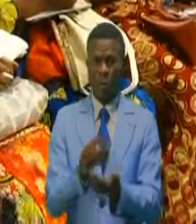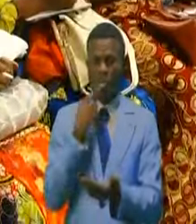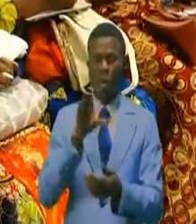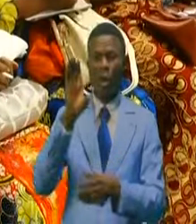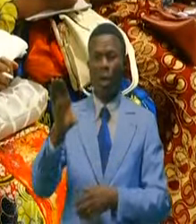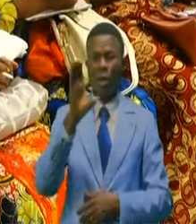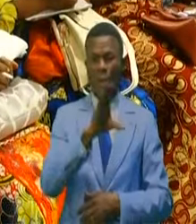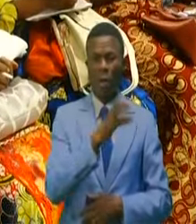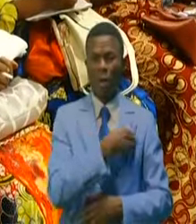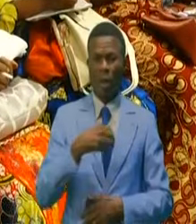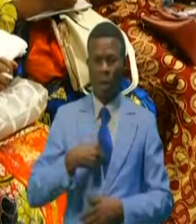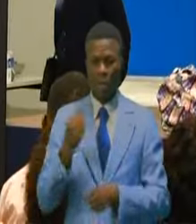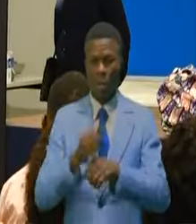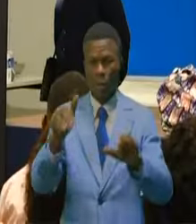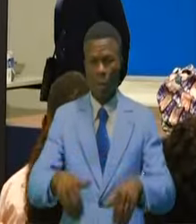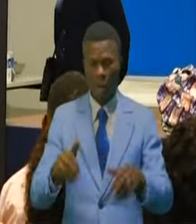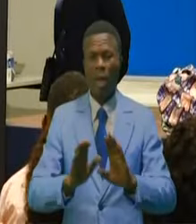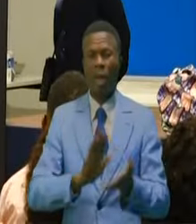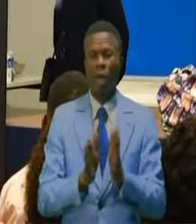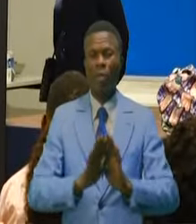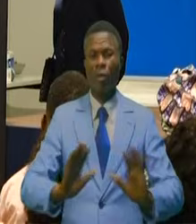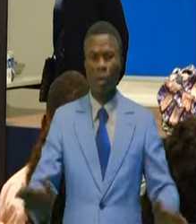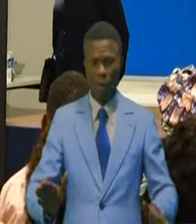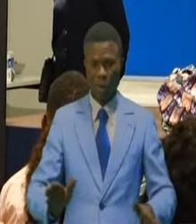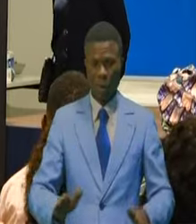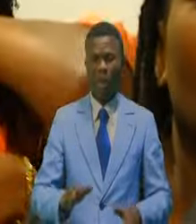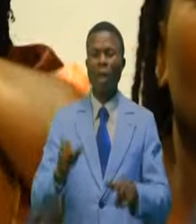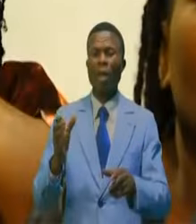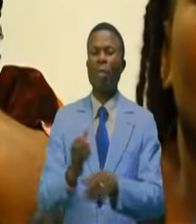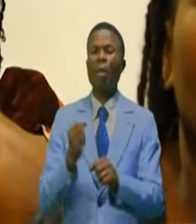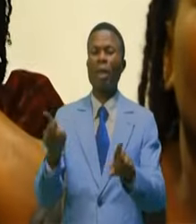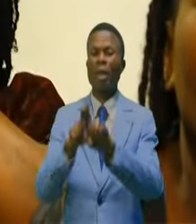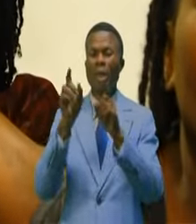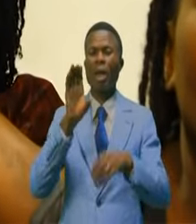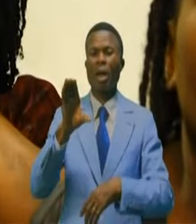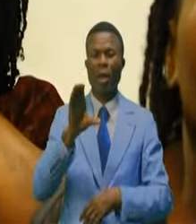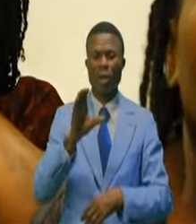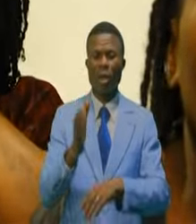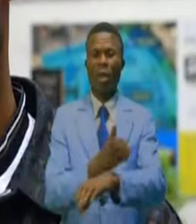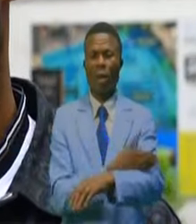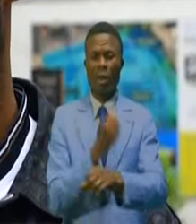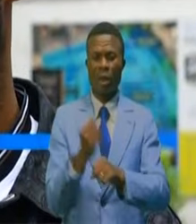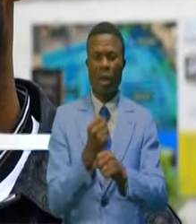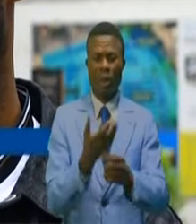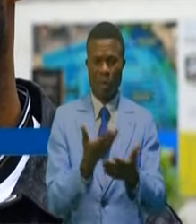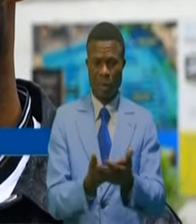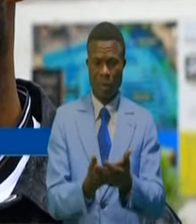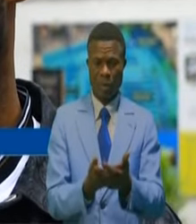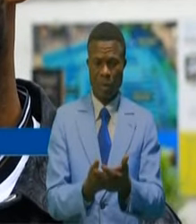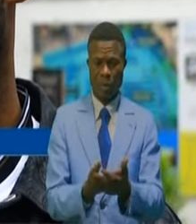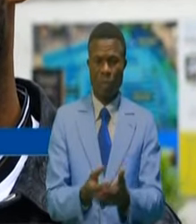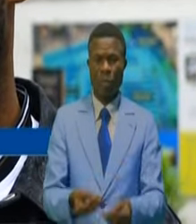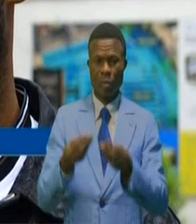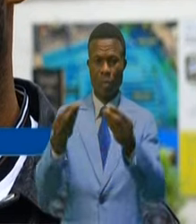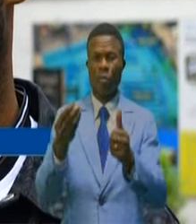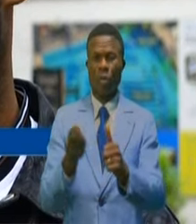banques, ces femmes maraîchères ont la possibilité de faire des prêts dans des banques pour accroître leurs services. Ce que nous apportons aux dames,